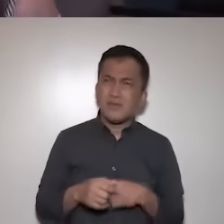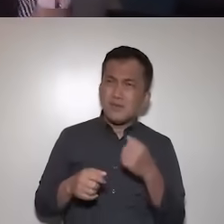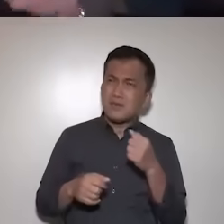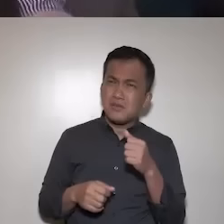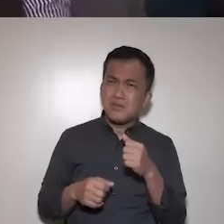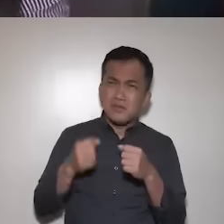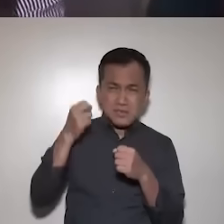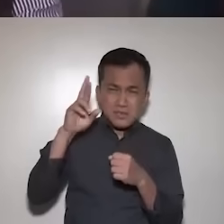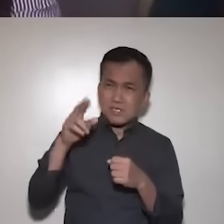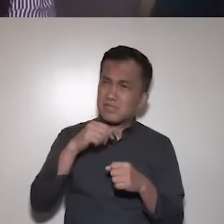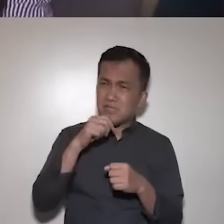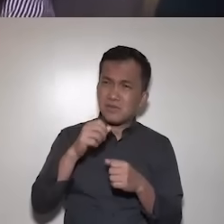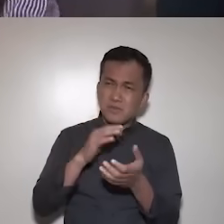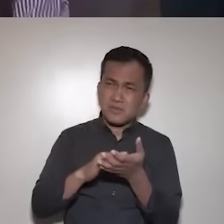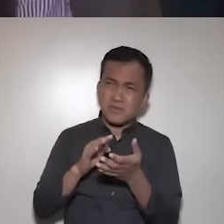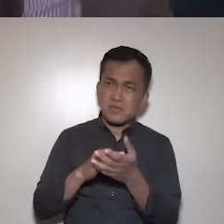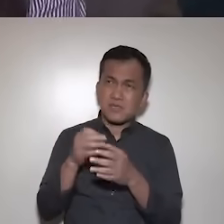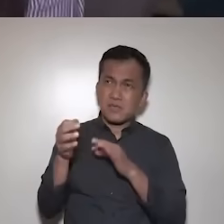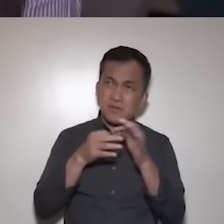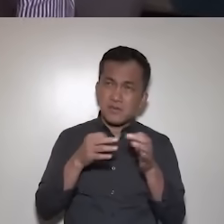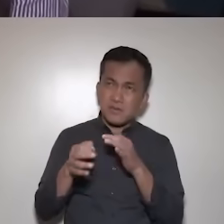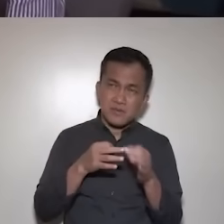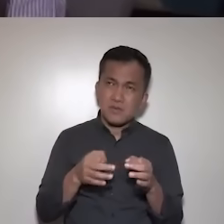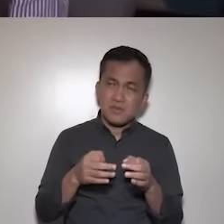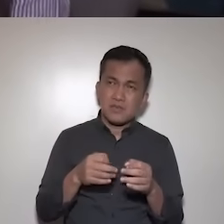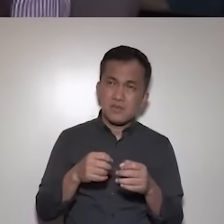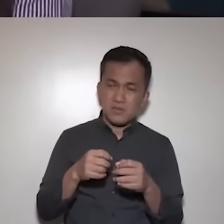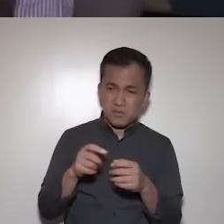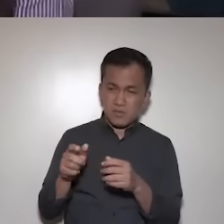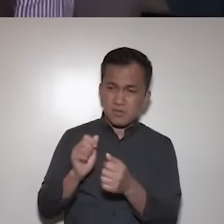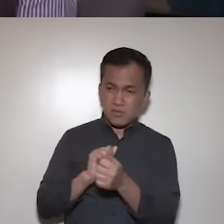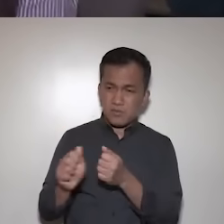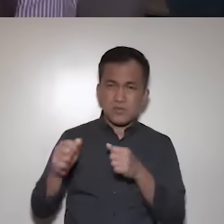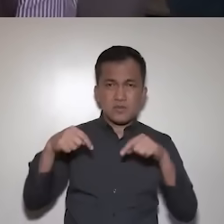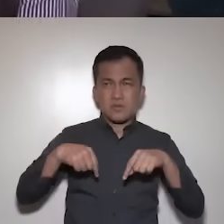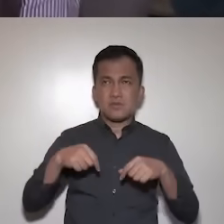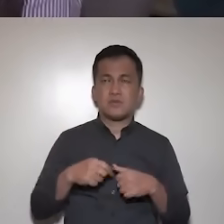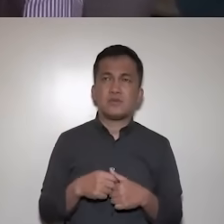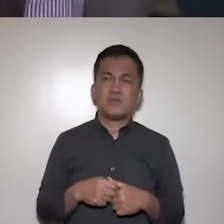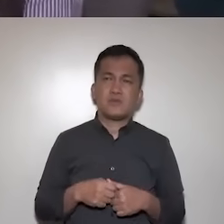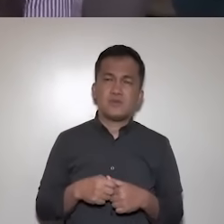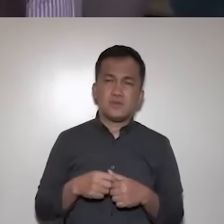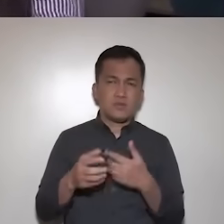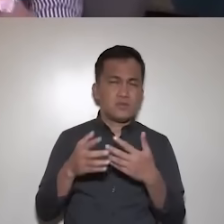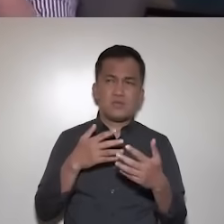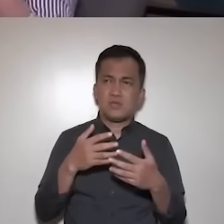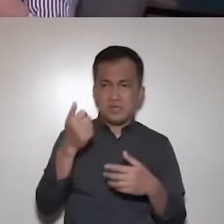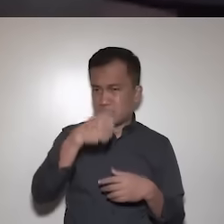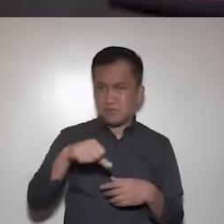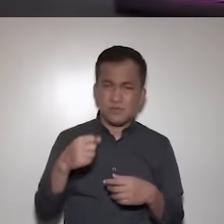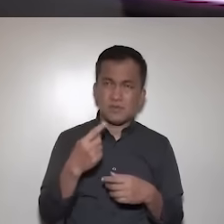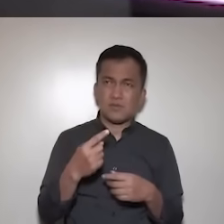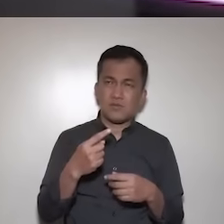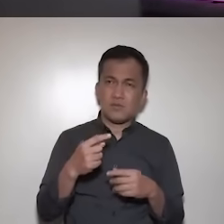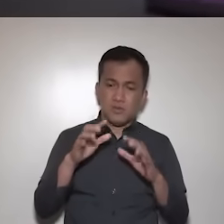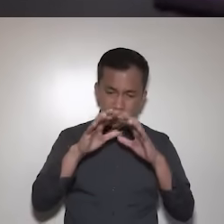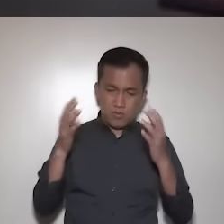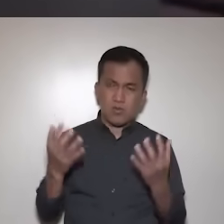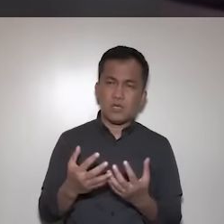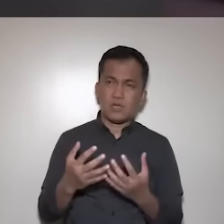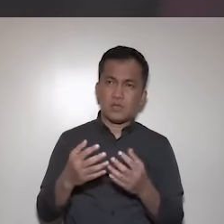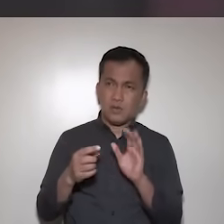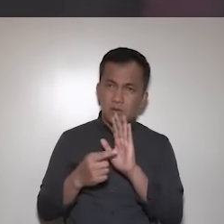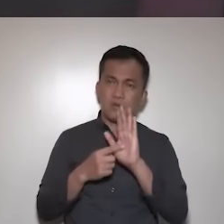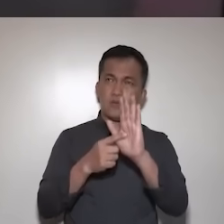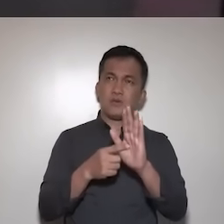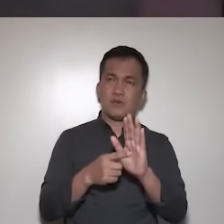ako pinatawad niyan, pinaliwanag ko sa kanya, tapos dinaan niya pa talaga dito. Kahit sino naman, sir, buong mundo pinakita